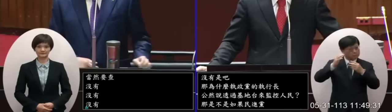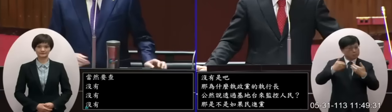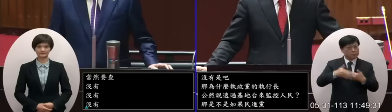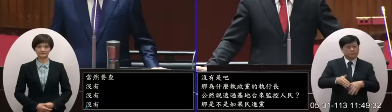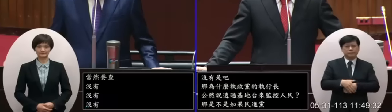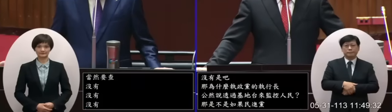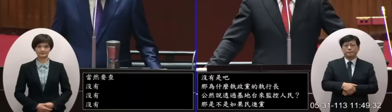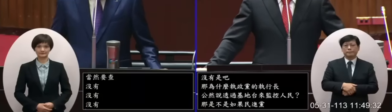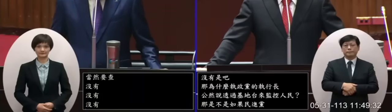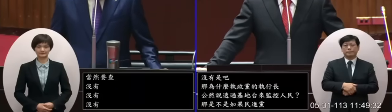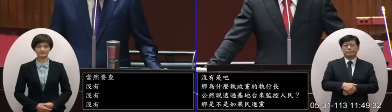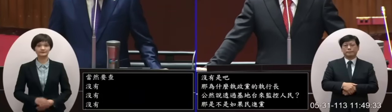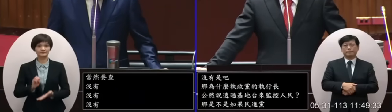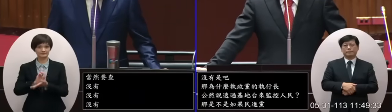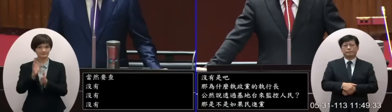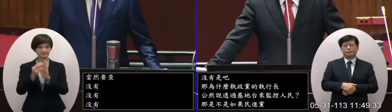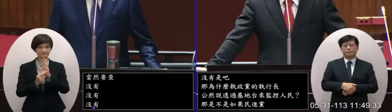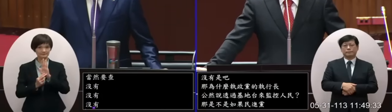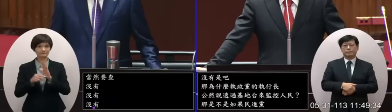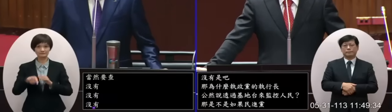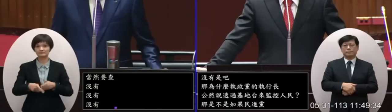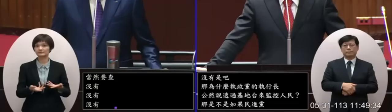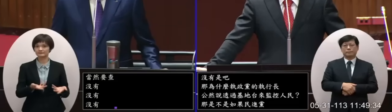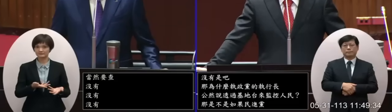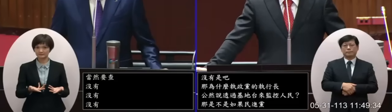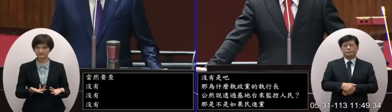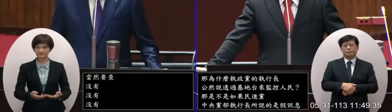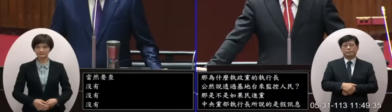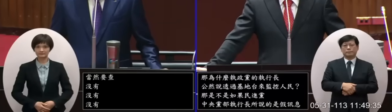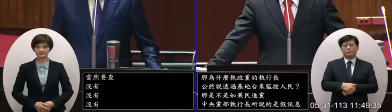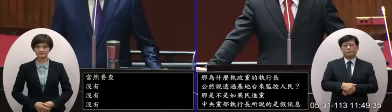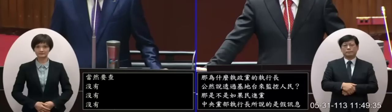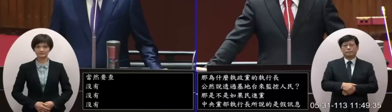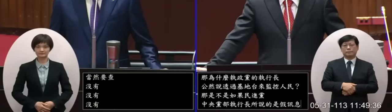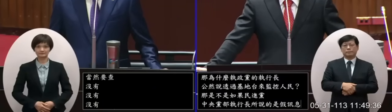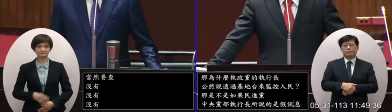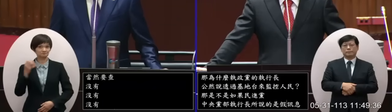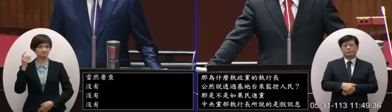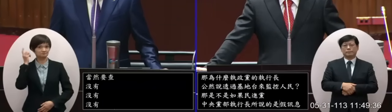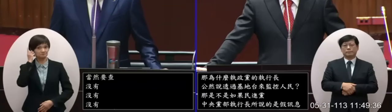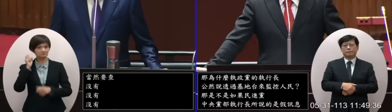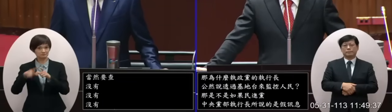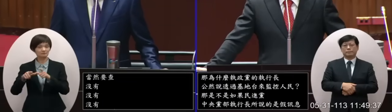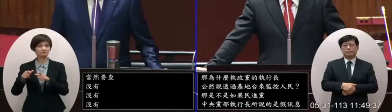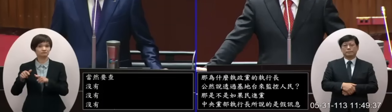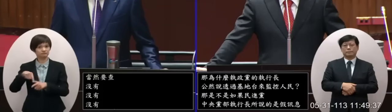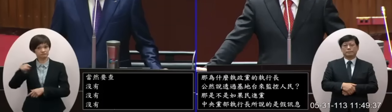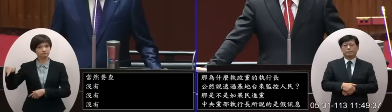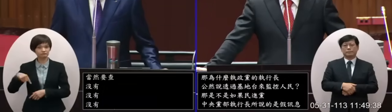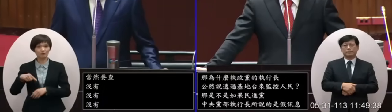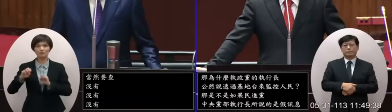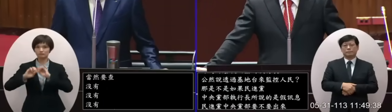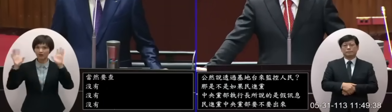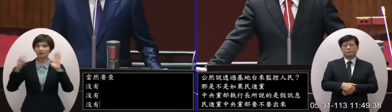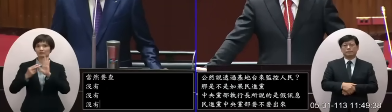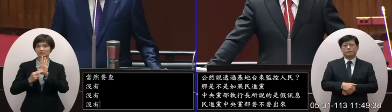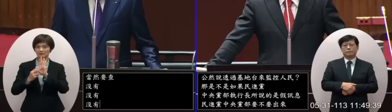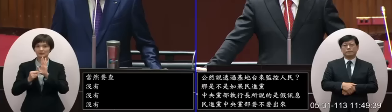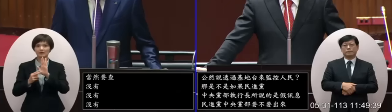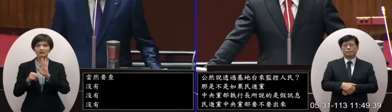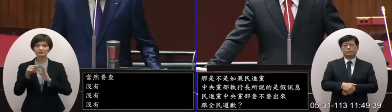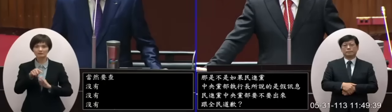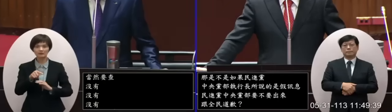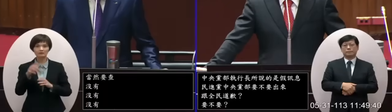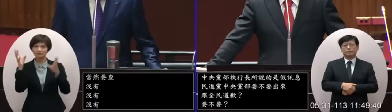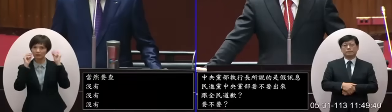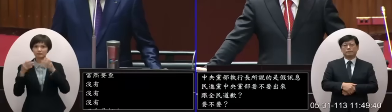要 跟委员报告这件事情？包括电信业者都对外澄清，他没有提出过这样的相关